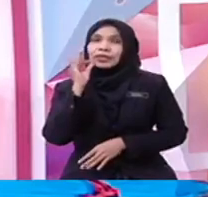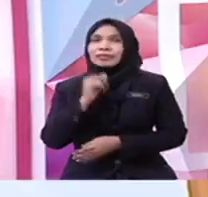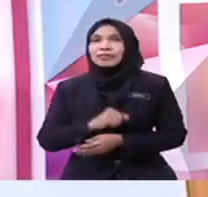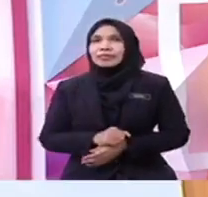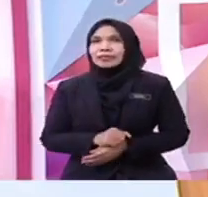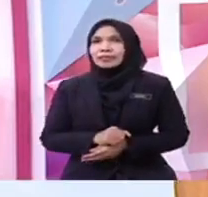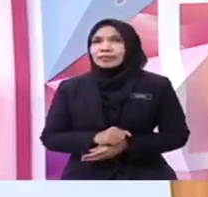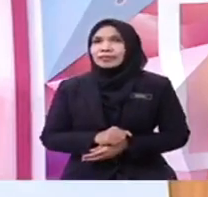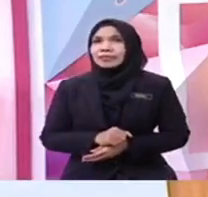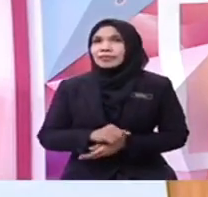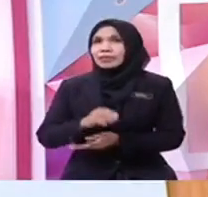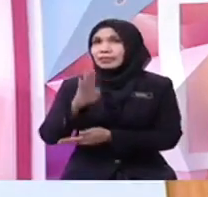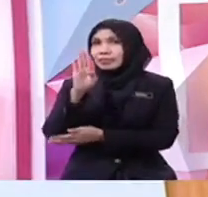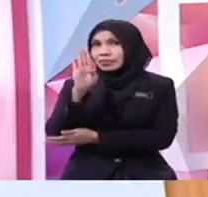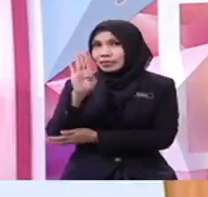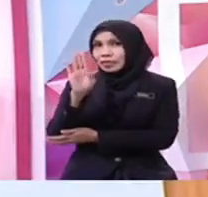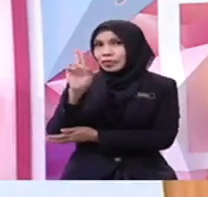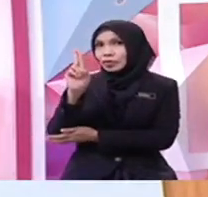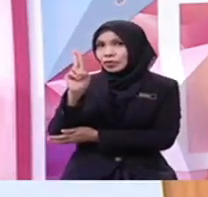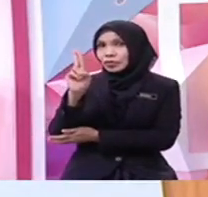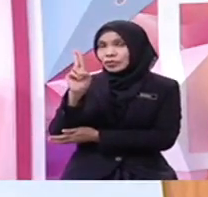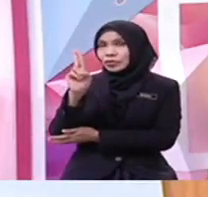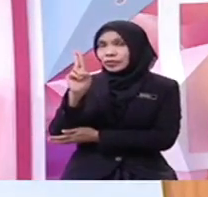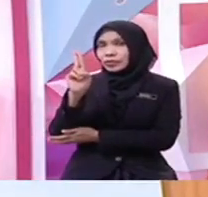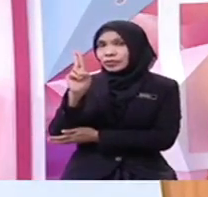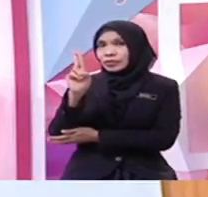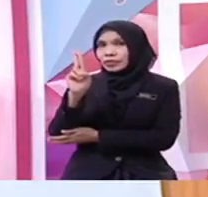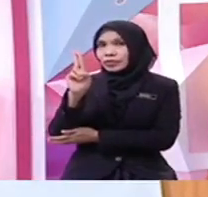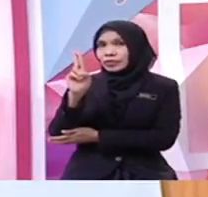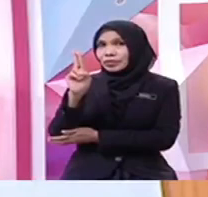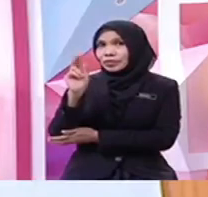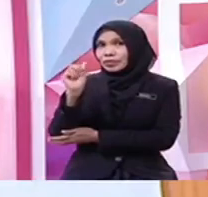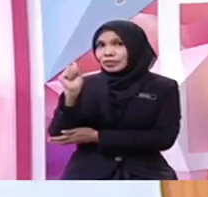kwame Bu mana Bu Oke bu